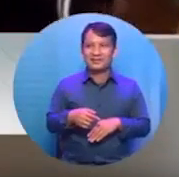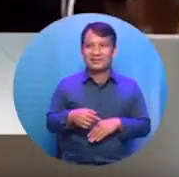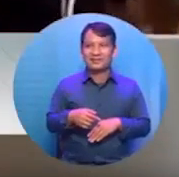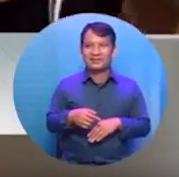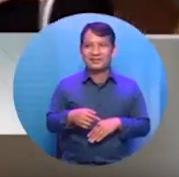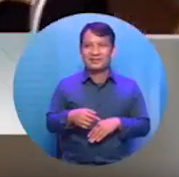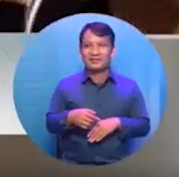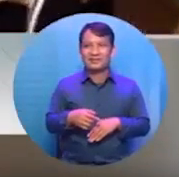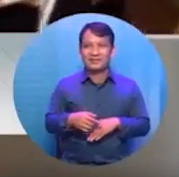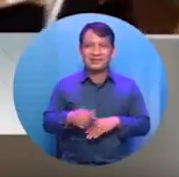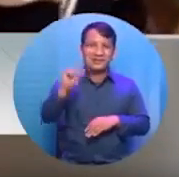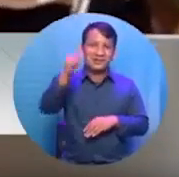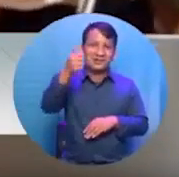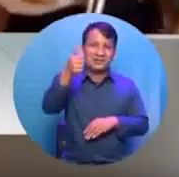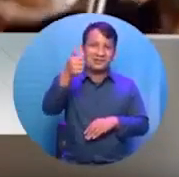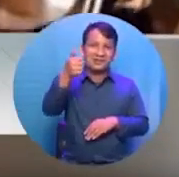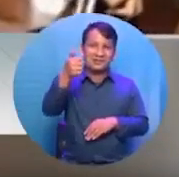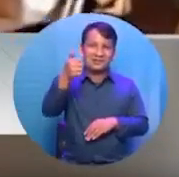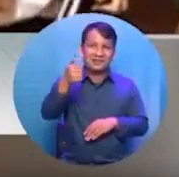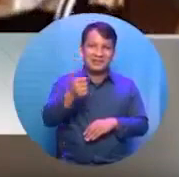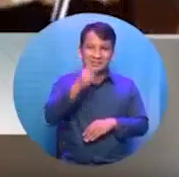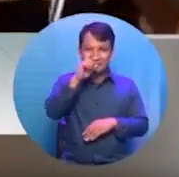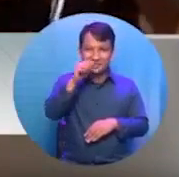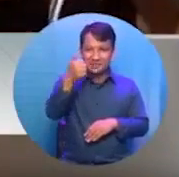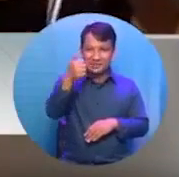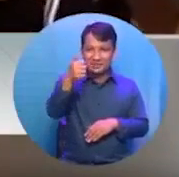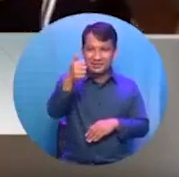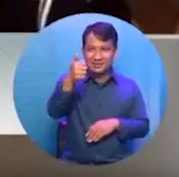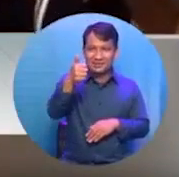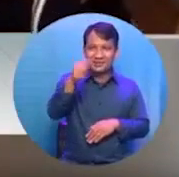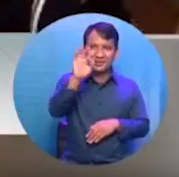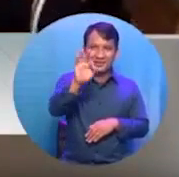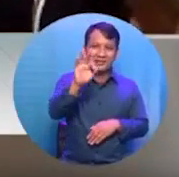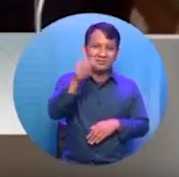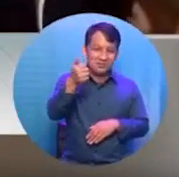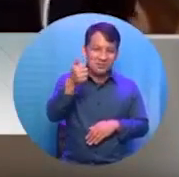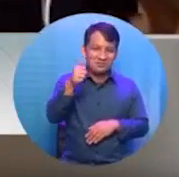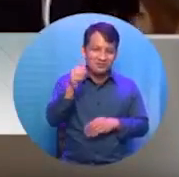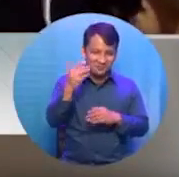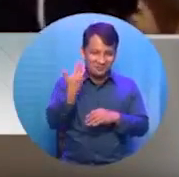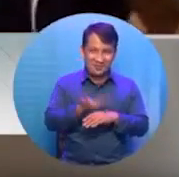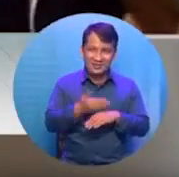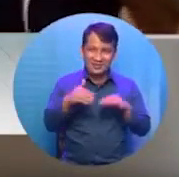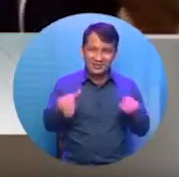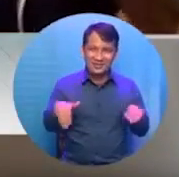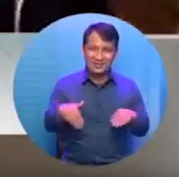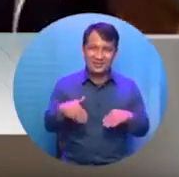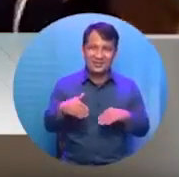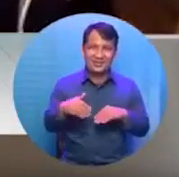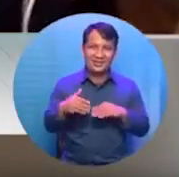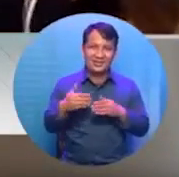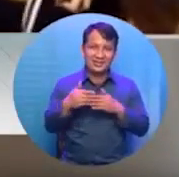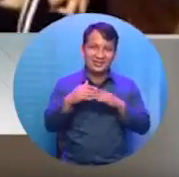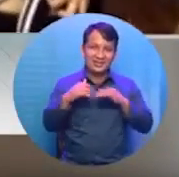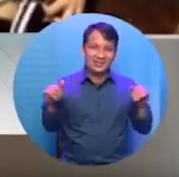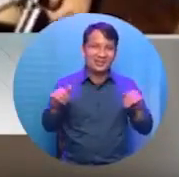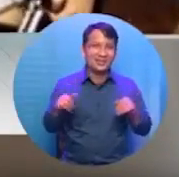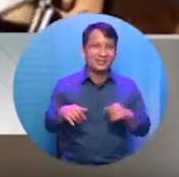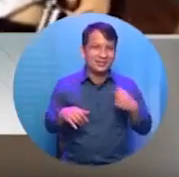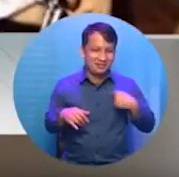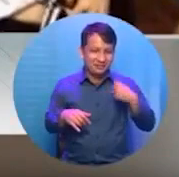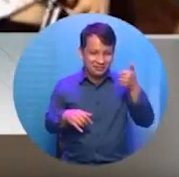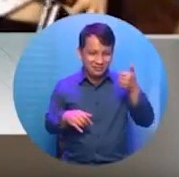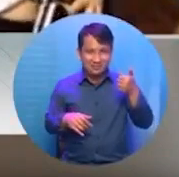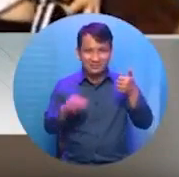kami. Siyam po kami lahat. Sa, ilan pa kayo? Sampo? Siyam! Oh, halos magkapareho lang tayo. Oh. Kami